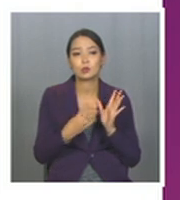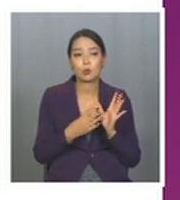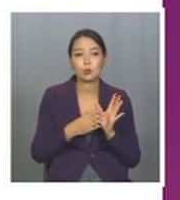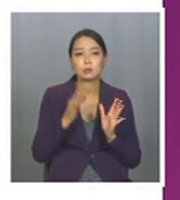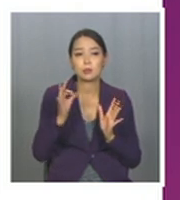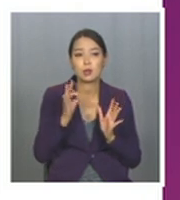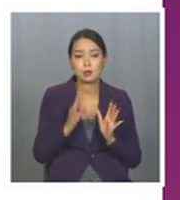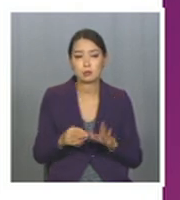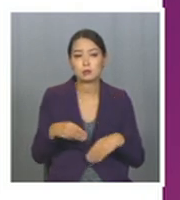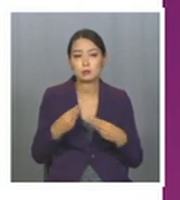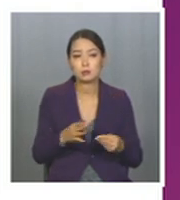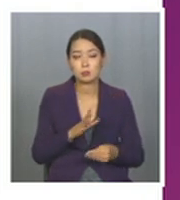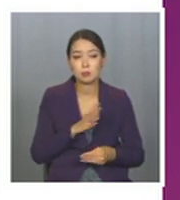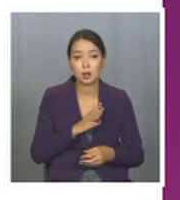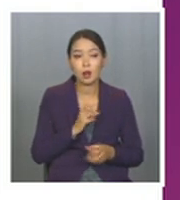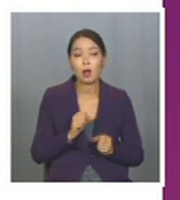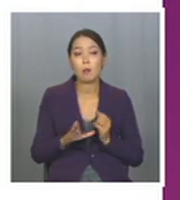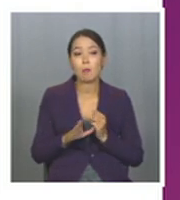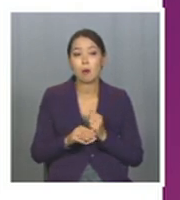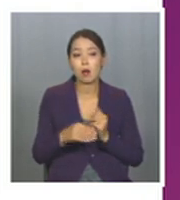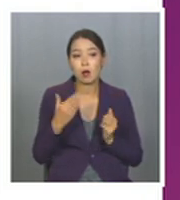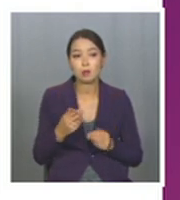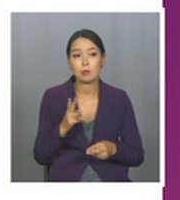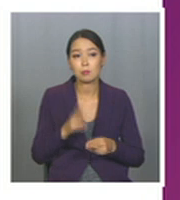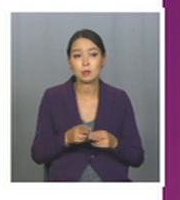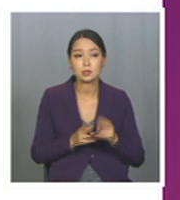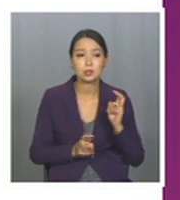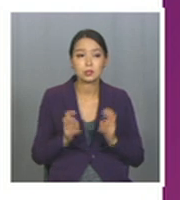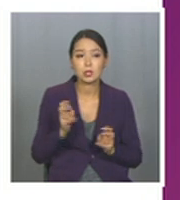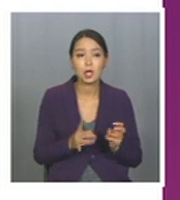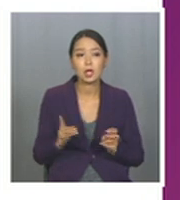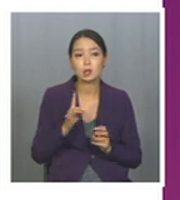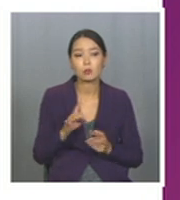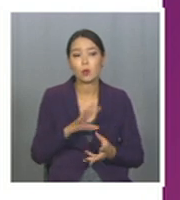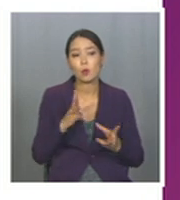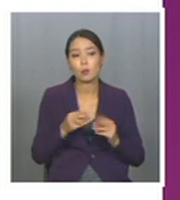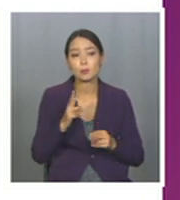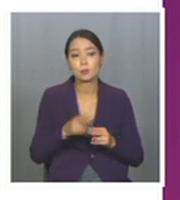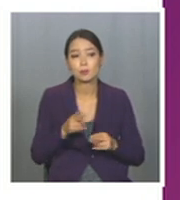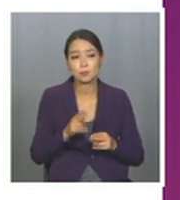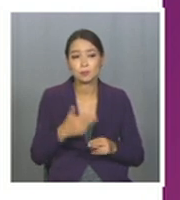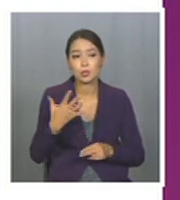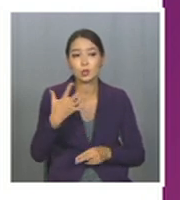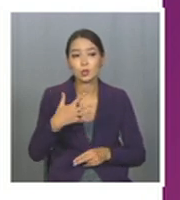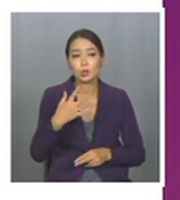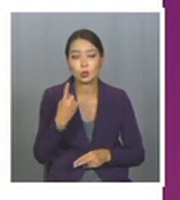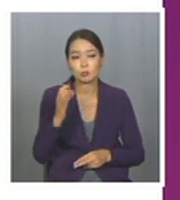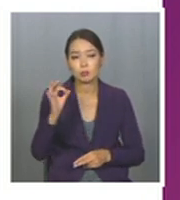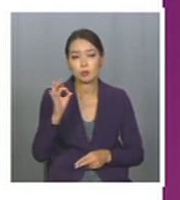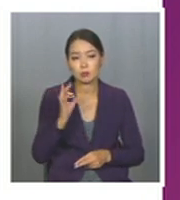берді. Ал Балқаштағы мыс қорыту зауыты республикада қорытылған барлық мыстың 51%